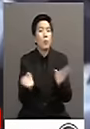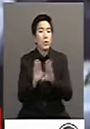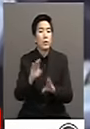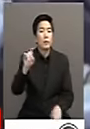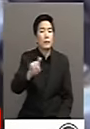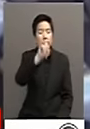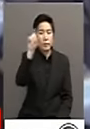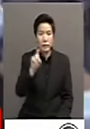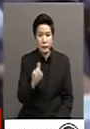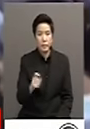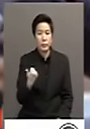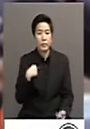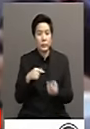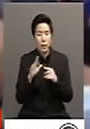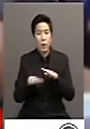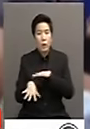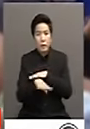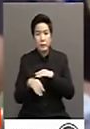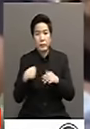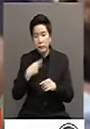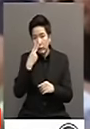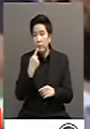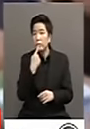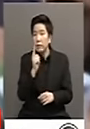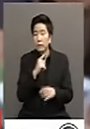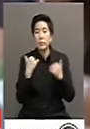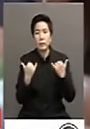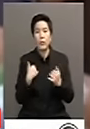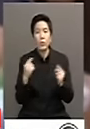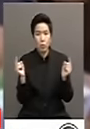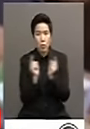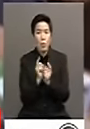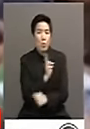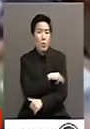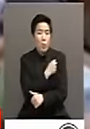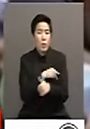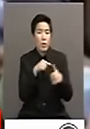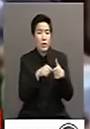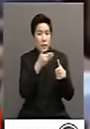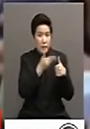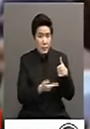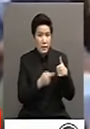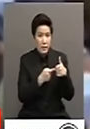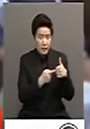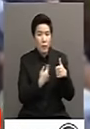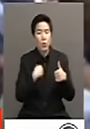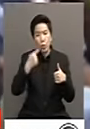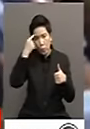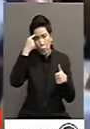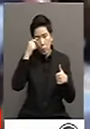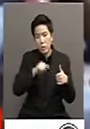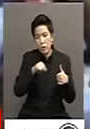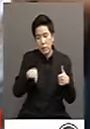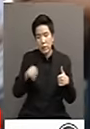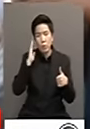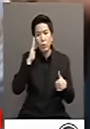ครับมีพยานเบิกความสนับสนุนว่าพบกับหมอนิ่มแล้วก็สืบทราบกรณีที่